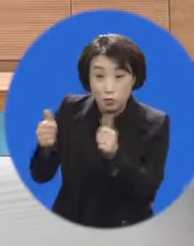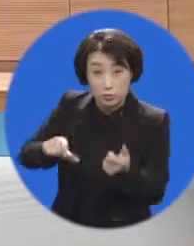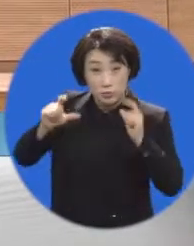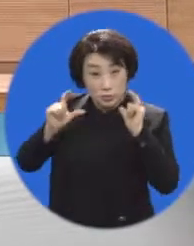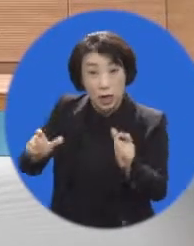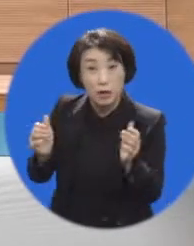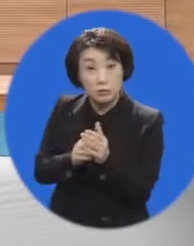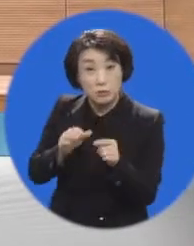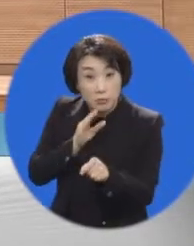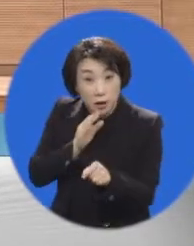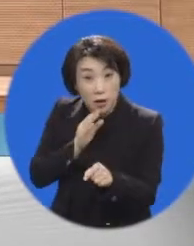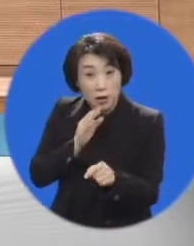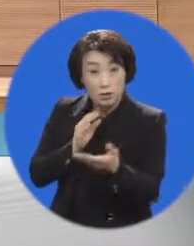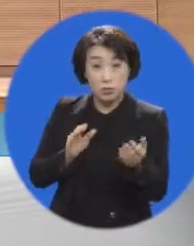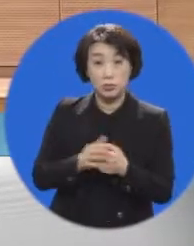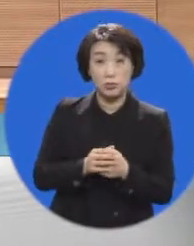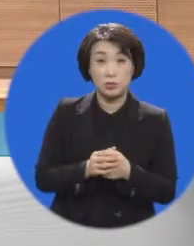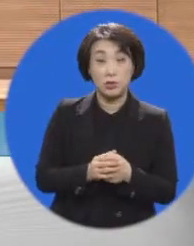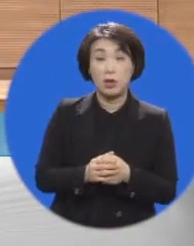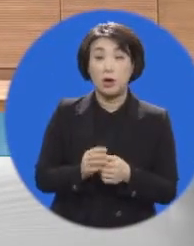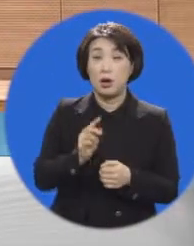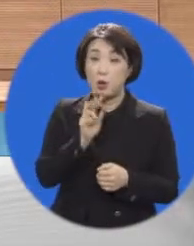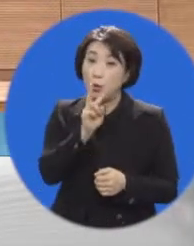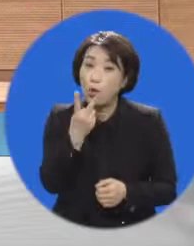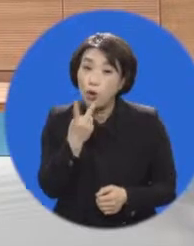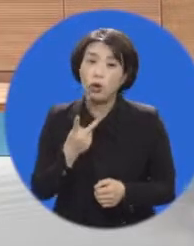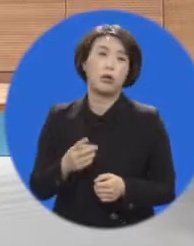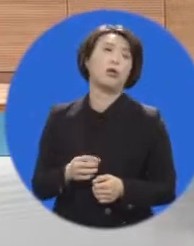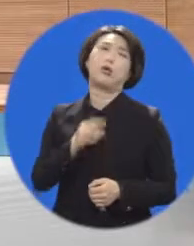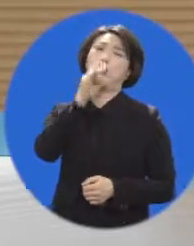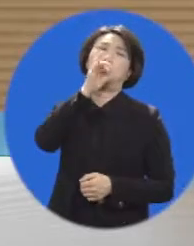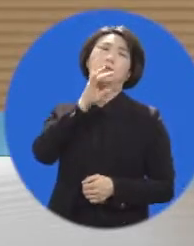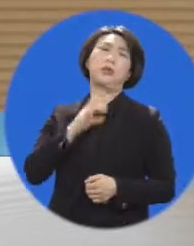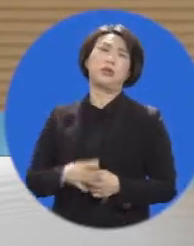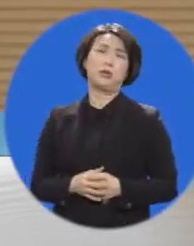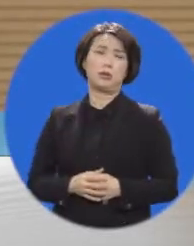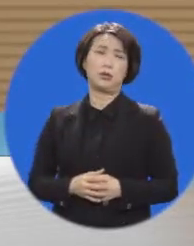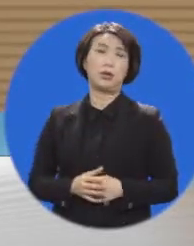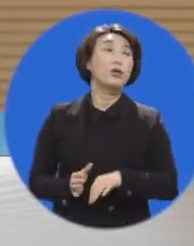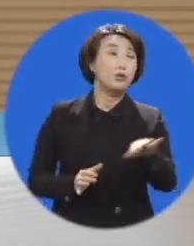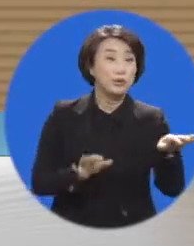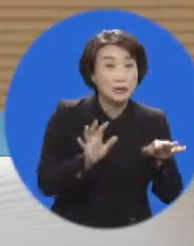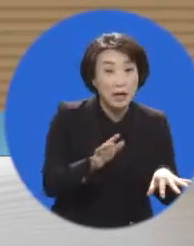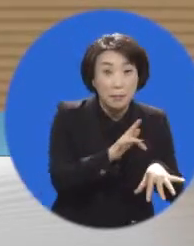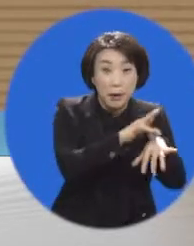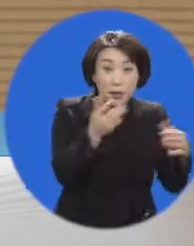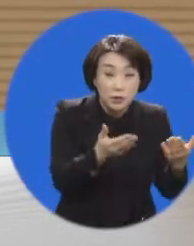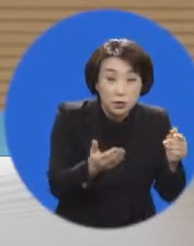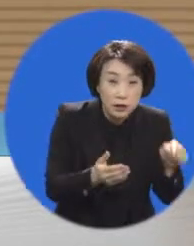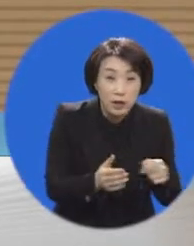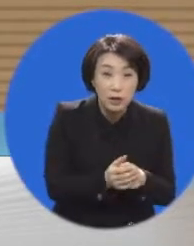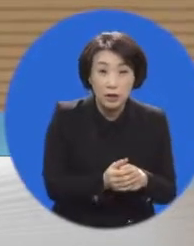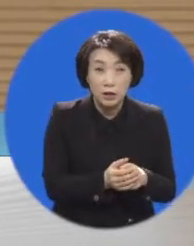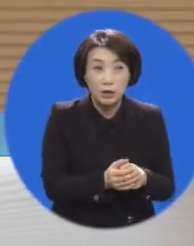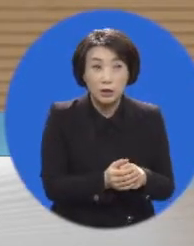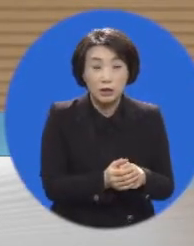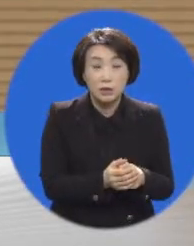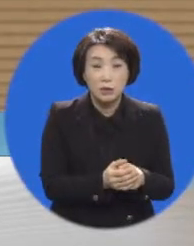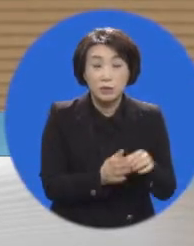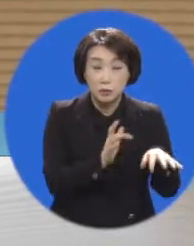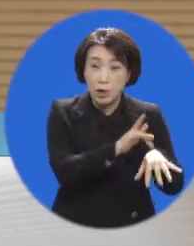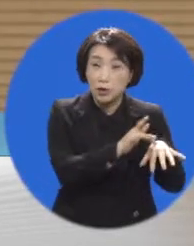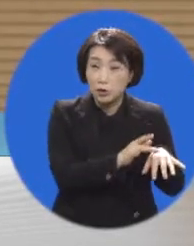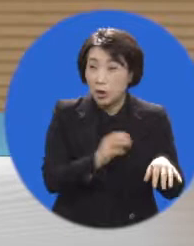말씀하시지. 말을 바꾸면 절대 안 된다니까. 마귀 역사가 딱 한마디 물어보니까